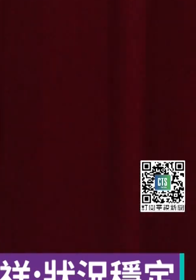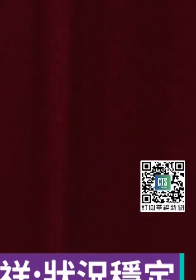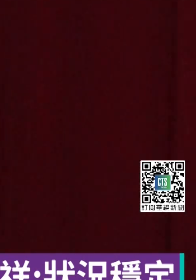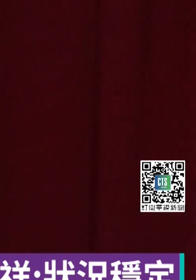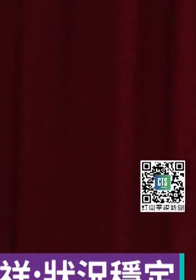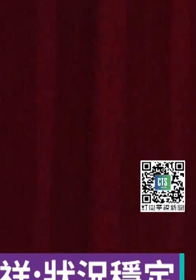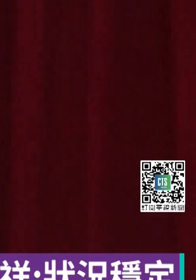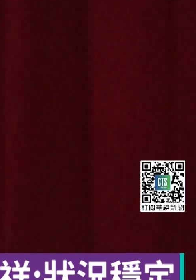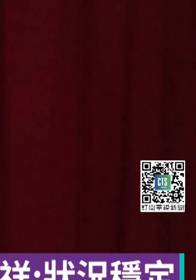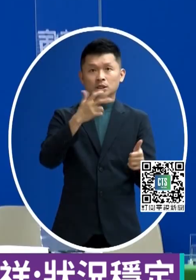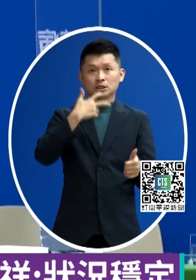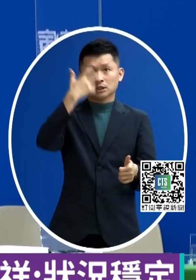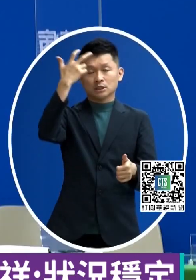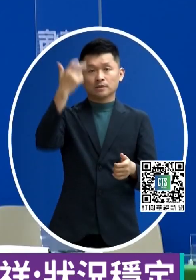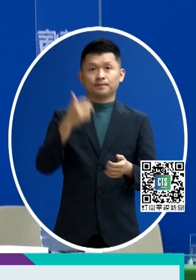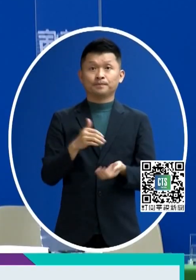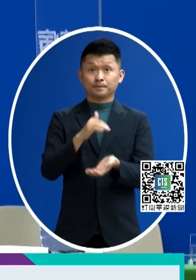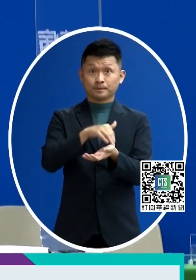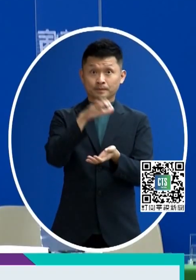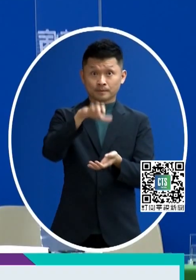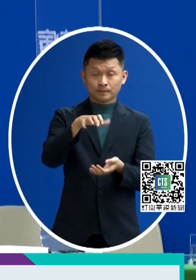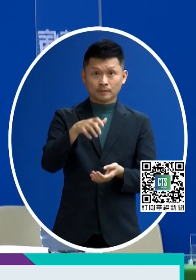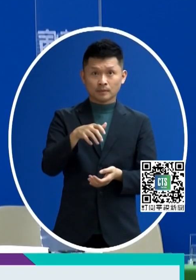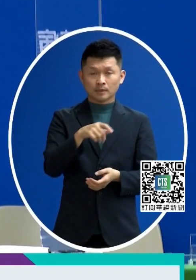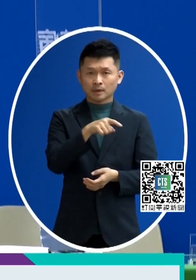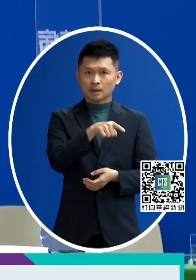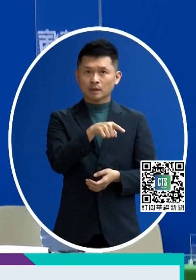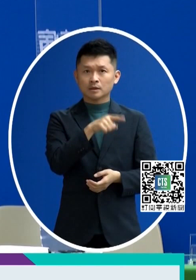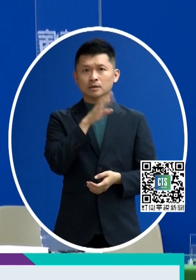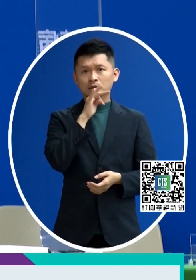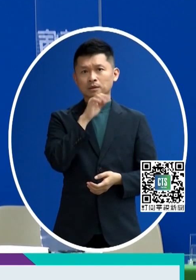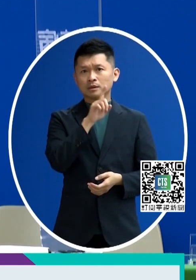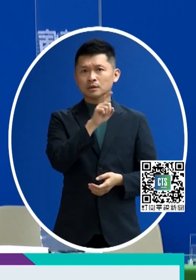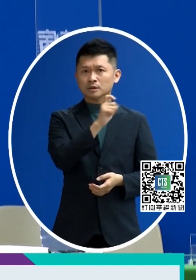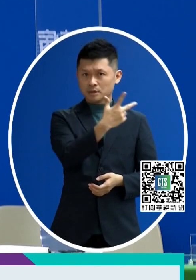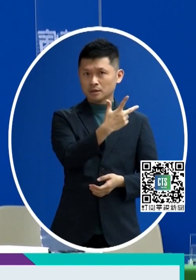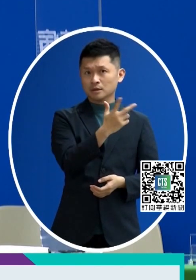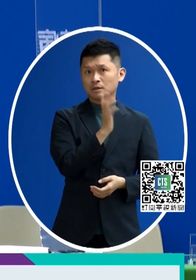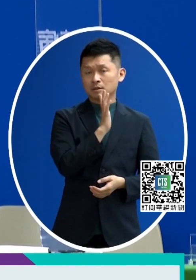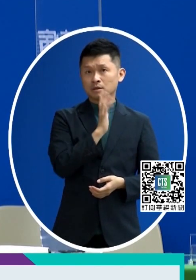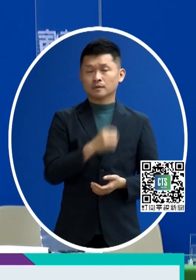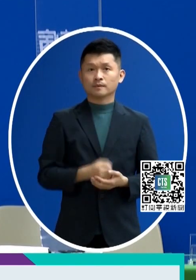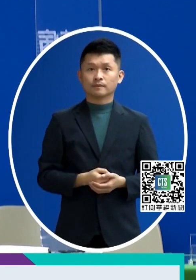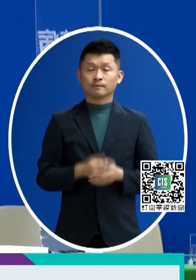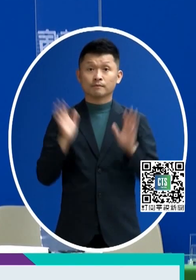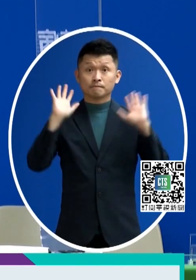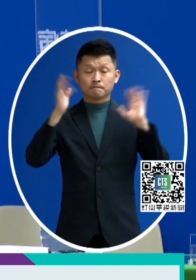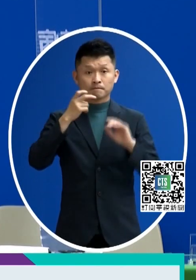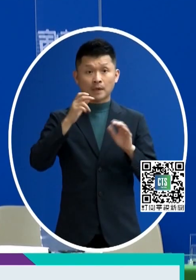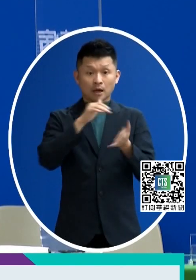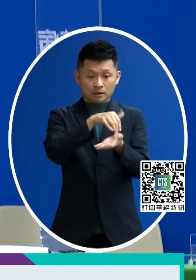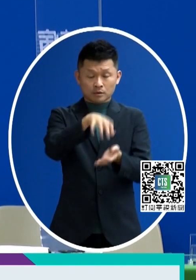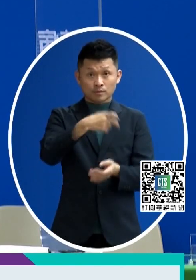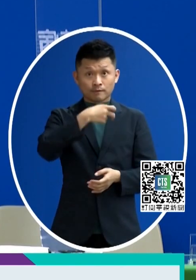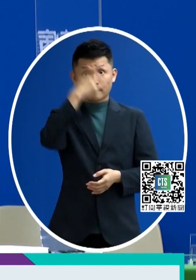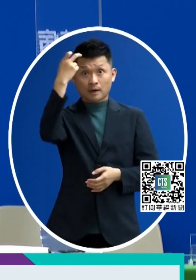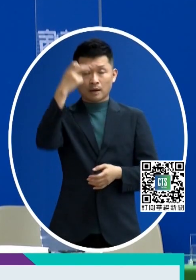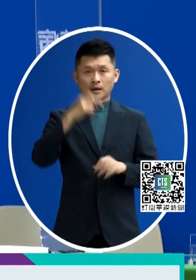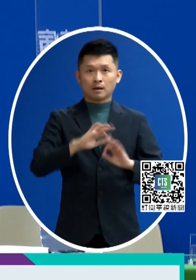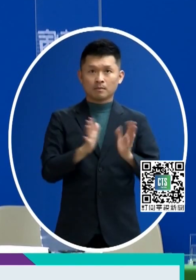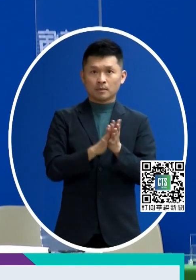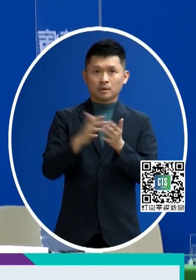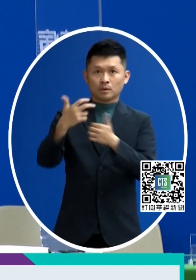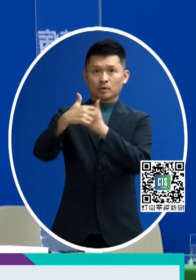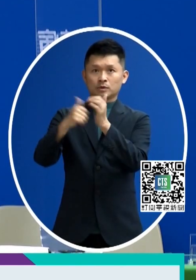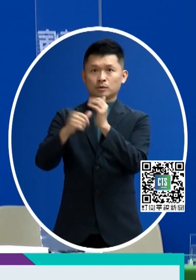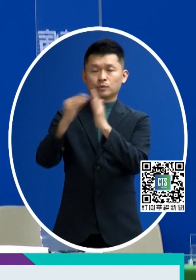苗的事件，也做出回应。 这个大概是7岁的小朋友啊。那诊所发现了之后，那立刻有通报了卫